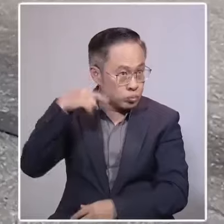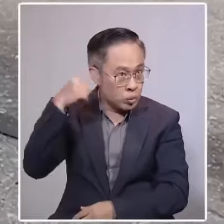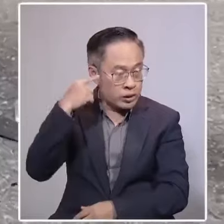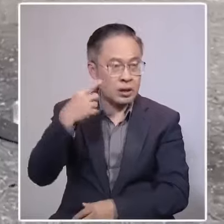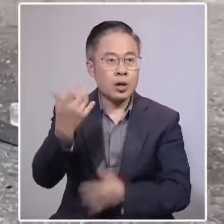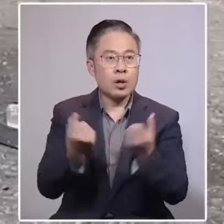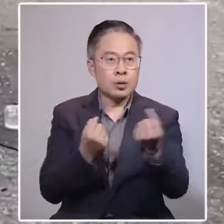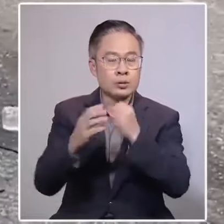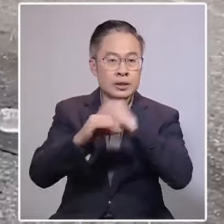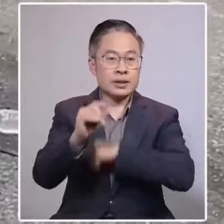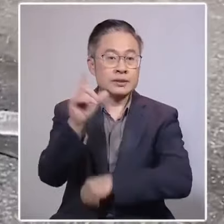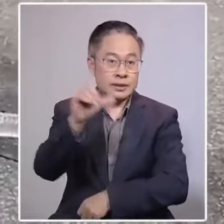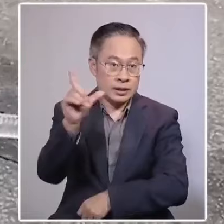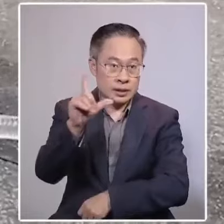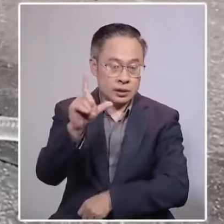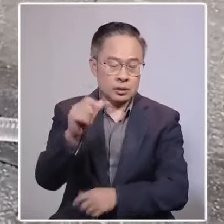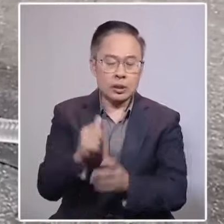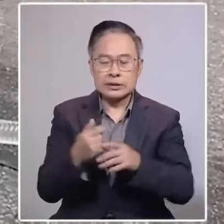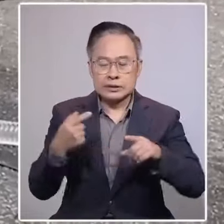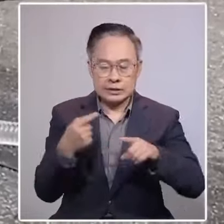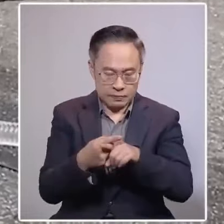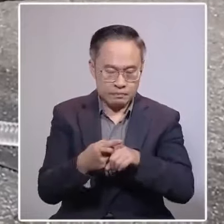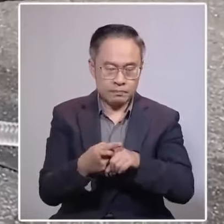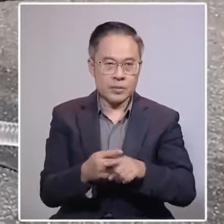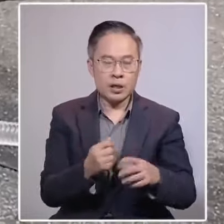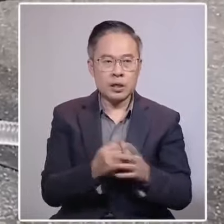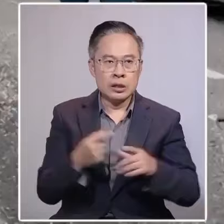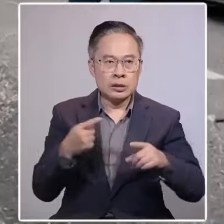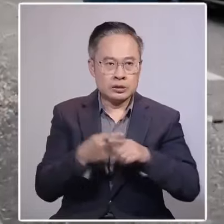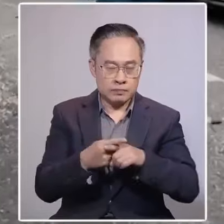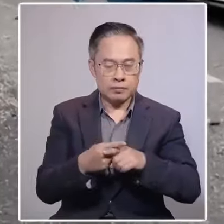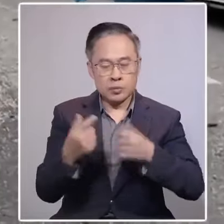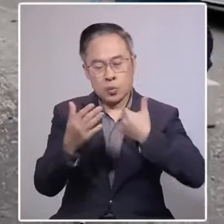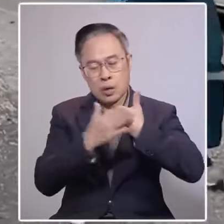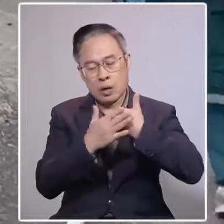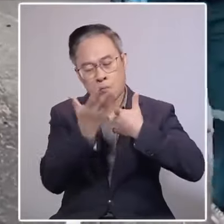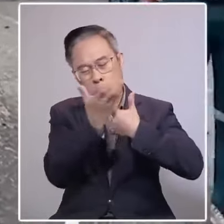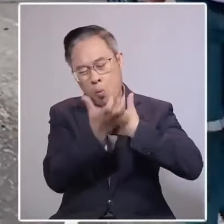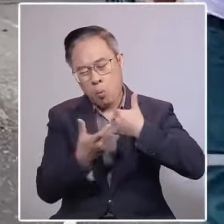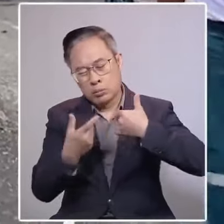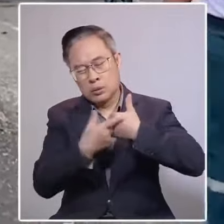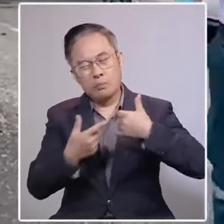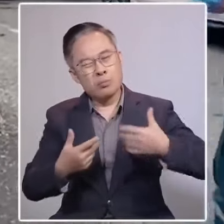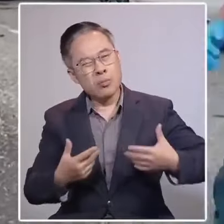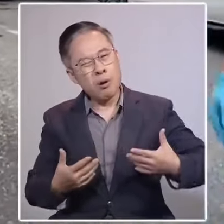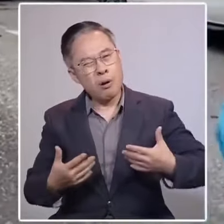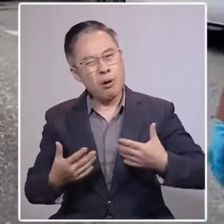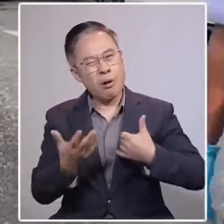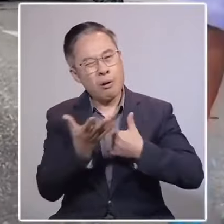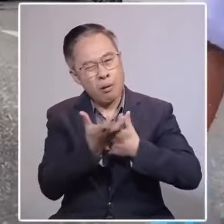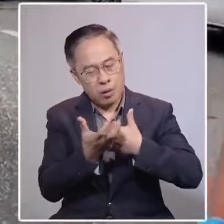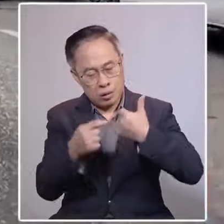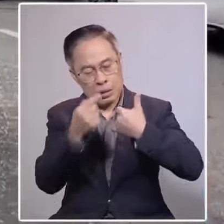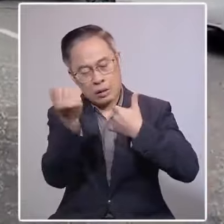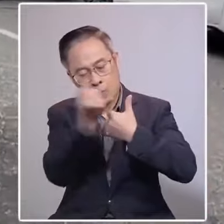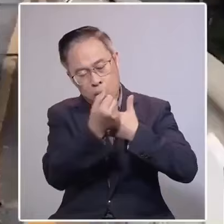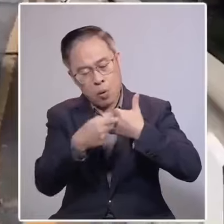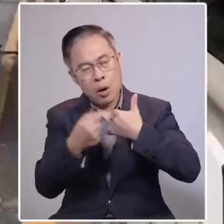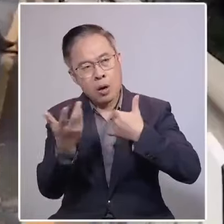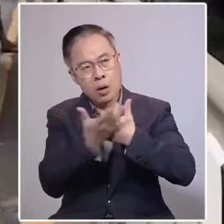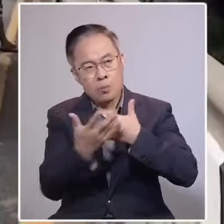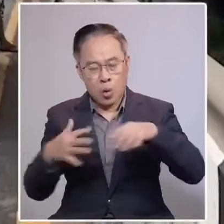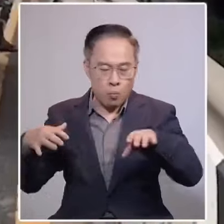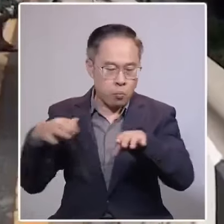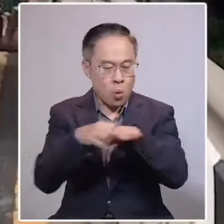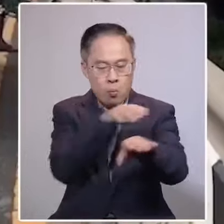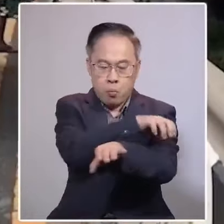ว่าเป็นคนขับอยู่ในรถเก๋ง mgสีเหลืองอ่ะคนนี้อาการเจ็บหลังติดอยู่ในรถนะครับพอเอาออกมาได้ก็รีบนำส่งโรงพยาบาลอย่างที่